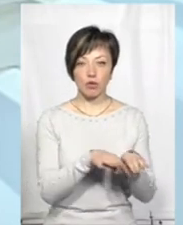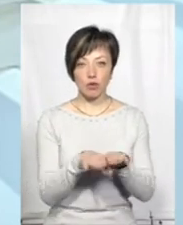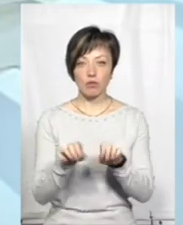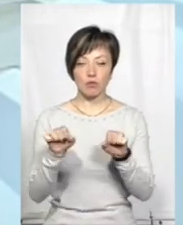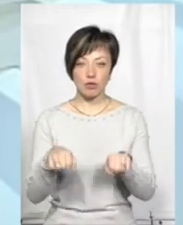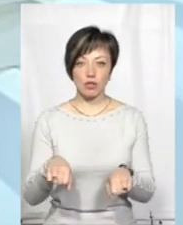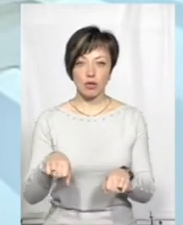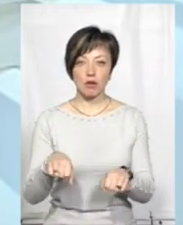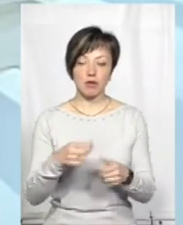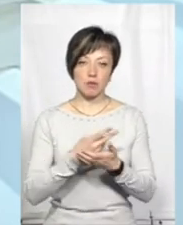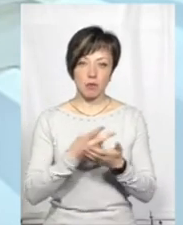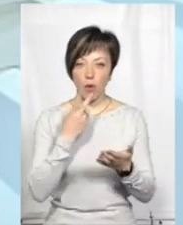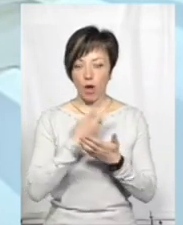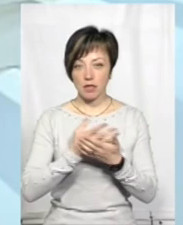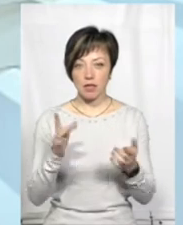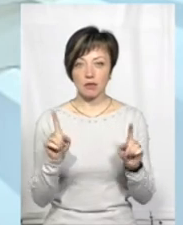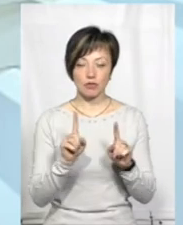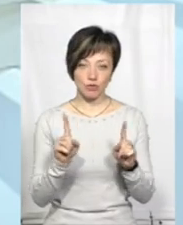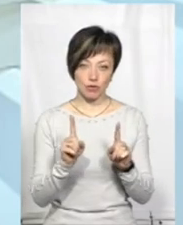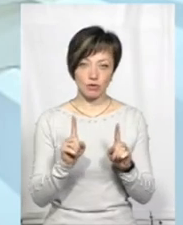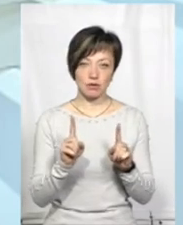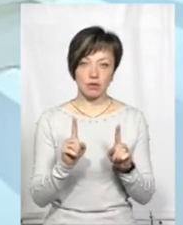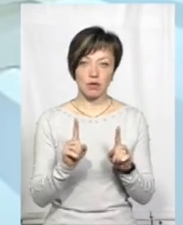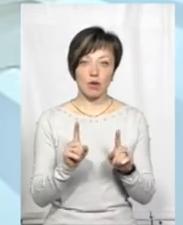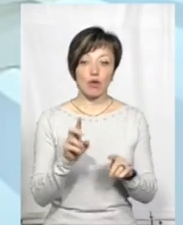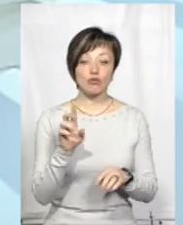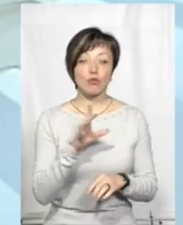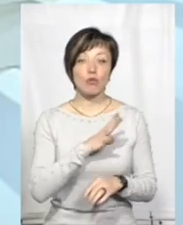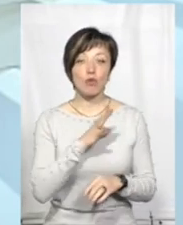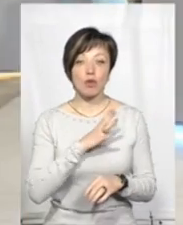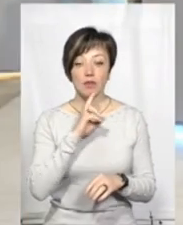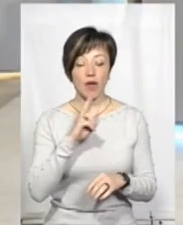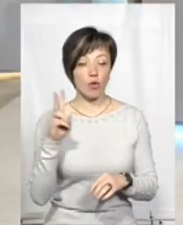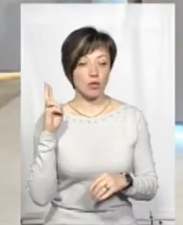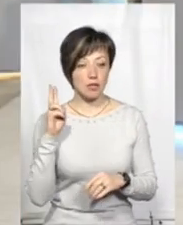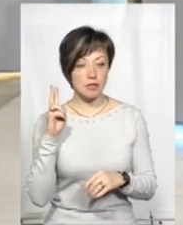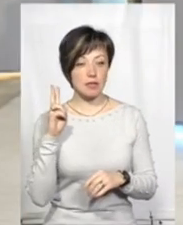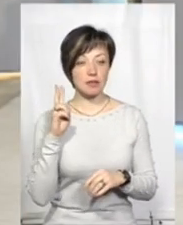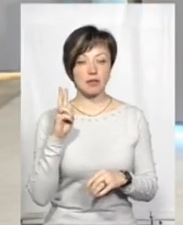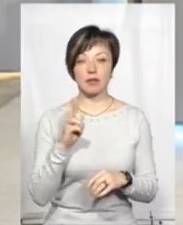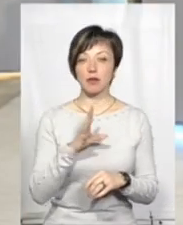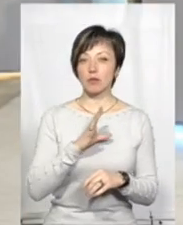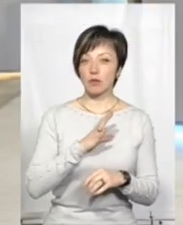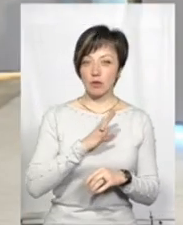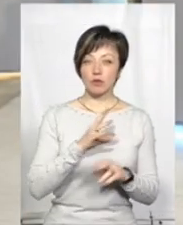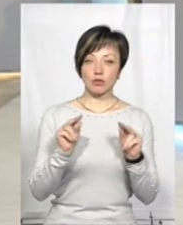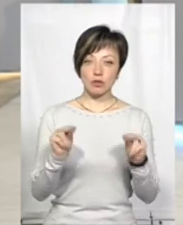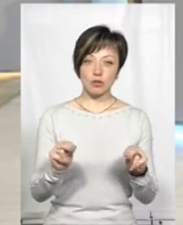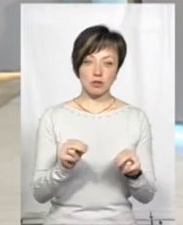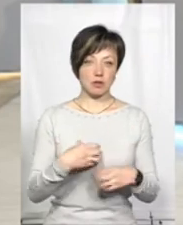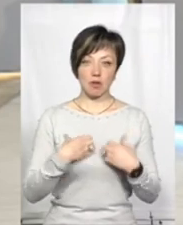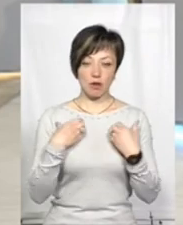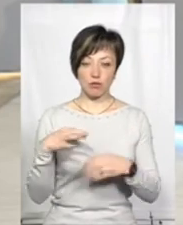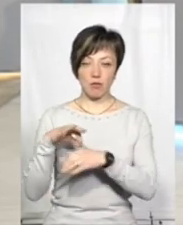так, виставляти на... Вже показати щось. Так, показати щось, тому що то, що було там навіть два роки назад, туди було, ну, скажімо, відверто страшно